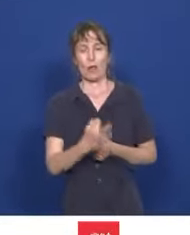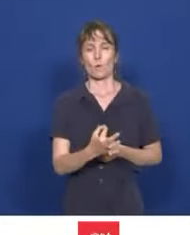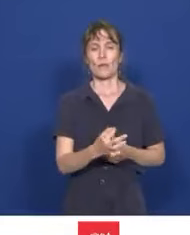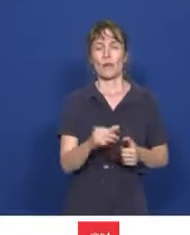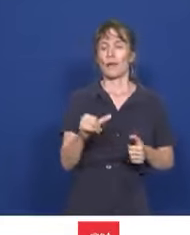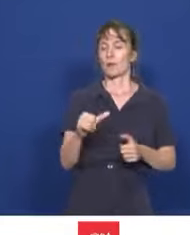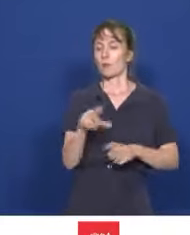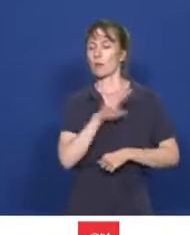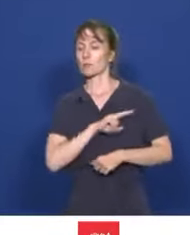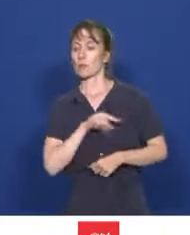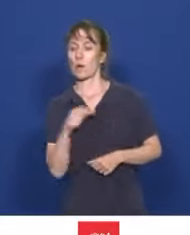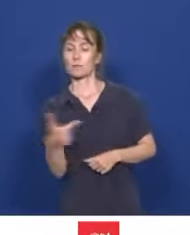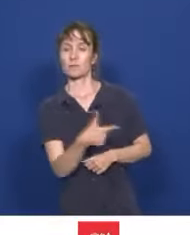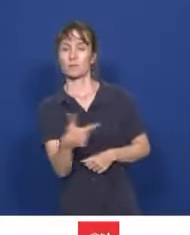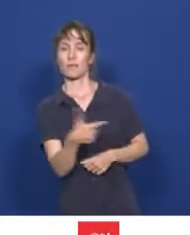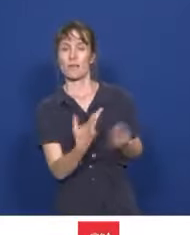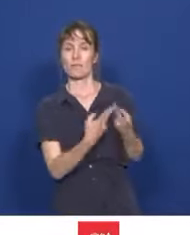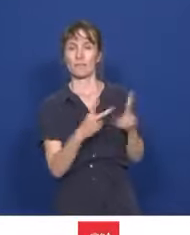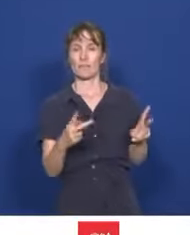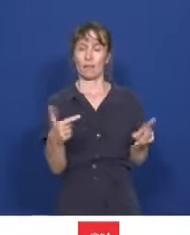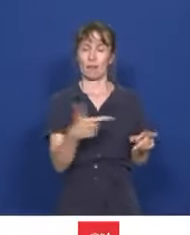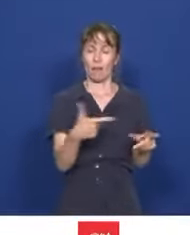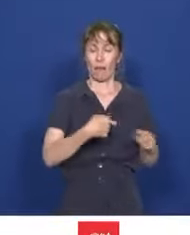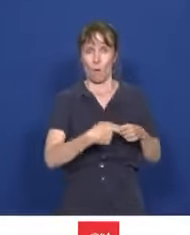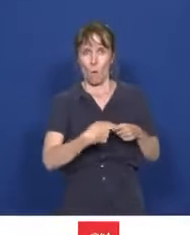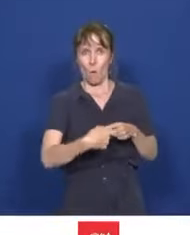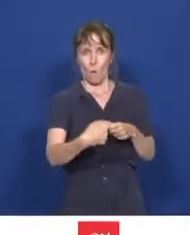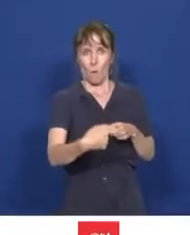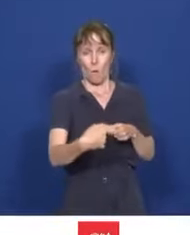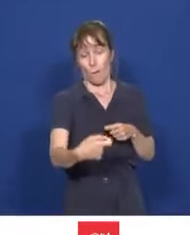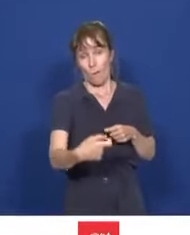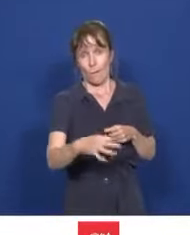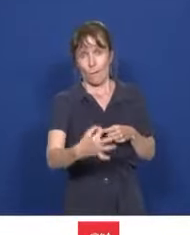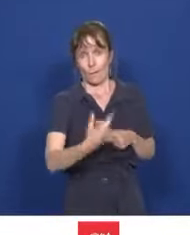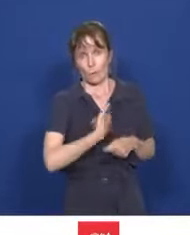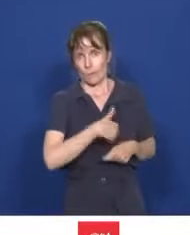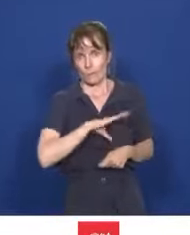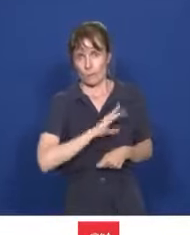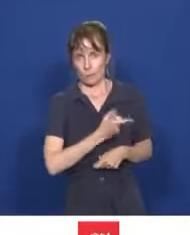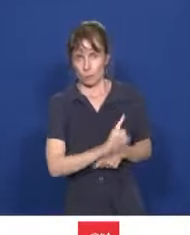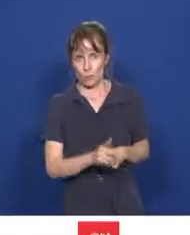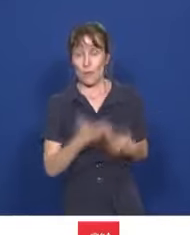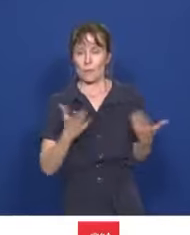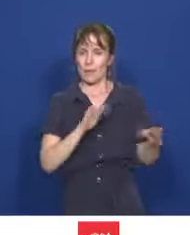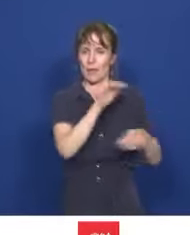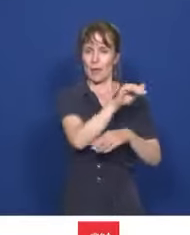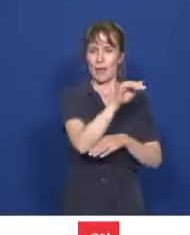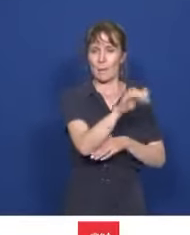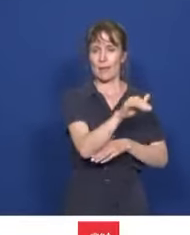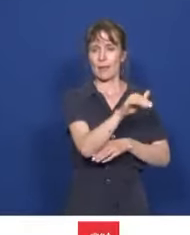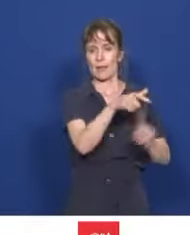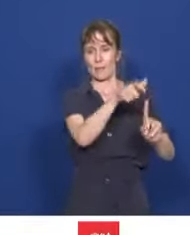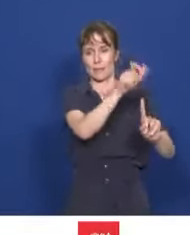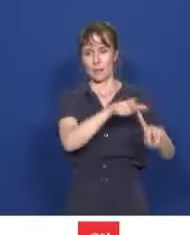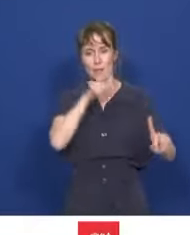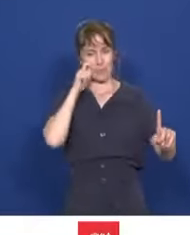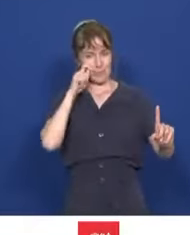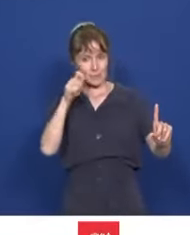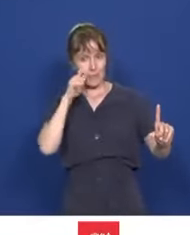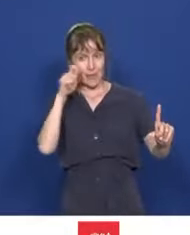l'expert judiciaire désigné le 20 juillet 2007, n'ayant rendu son rapport que le 8 janvier 2013, on peut